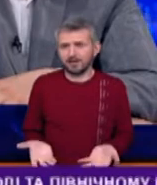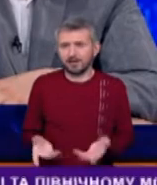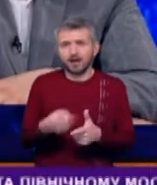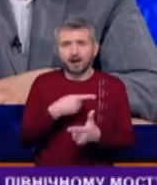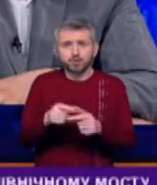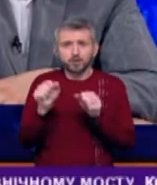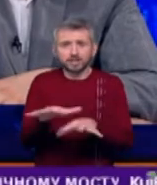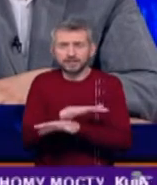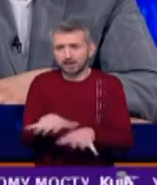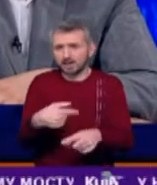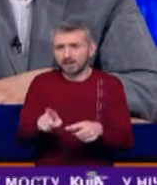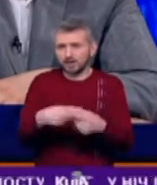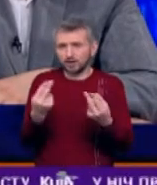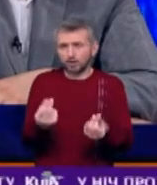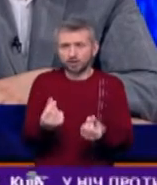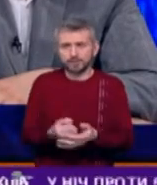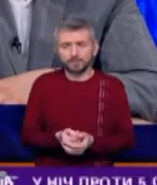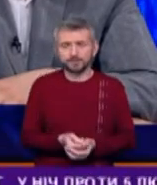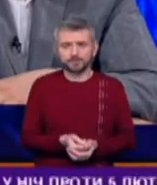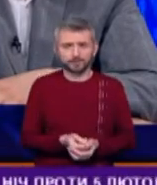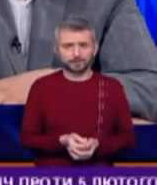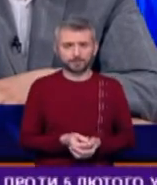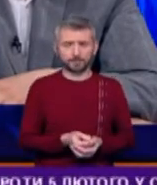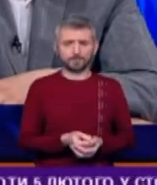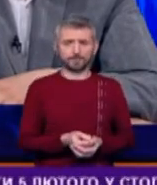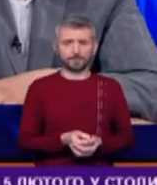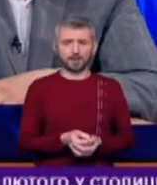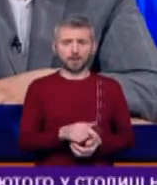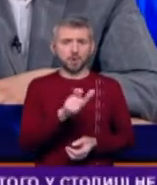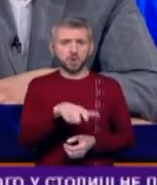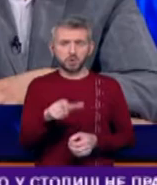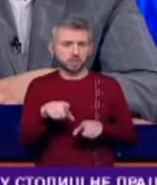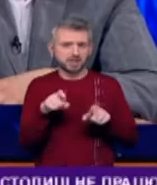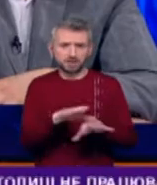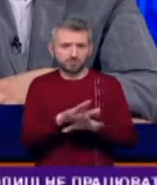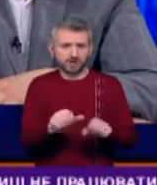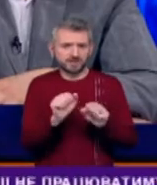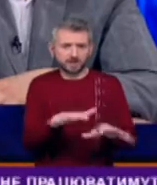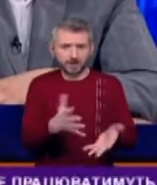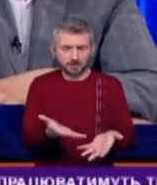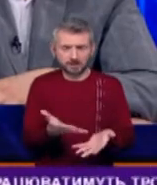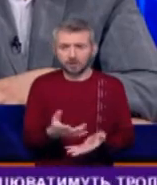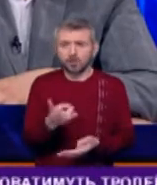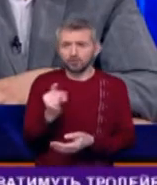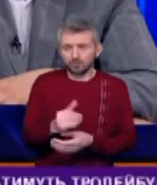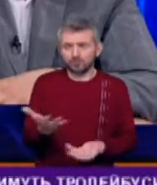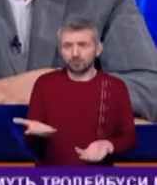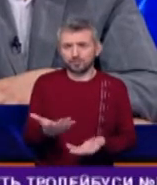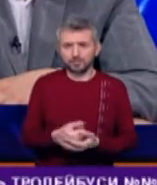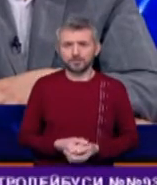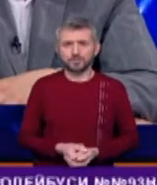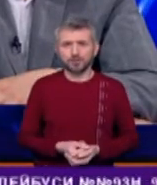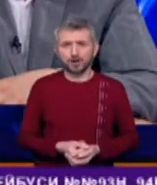не здавайте ці гроші. Просто і не напишіть поліцію. Василю, що ж люди не біжать здавати? Ну так я ж про що і говорю.